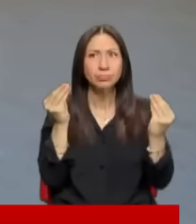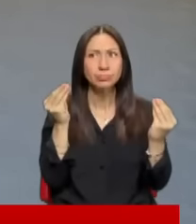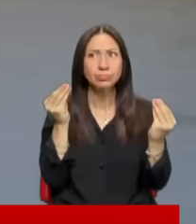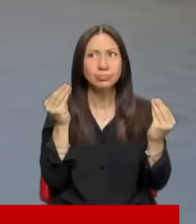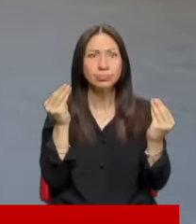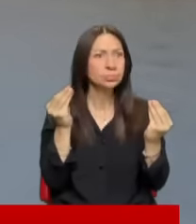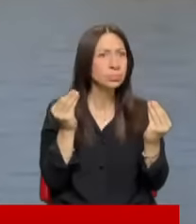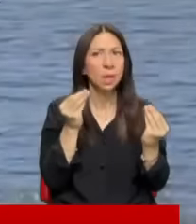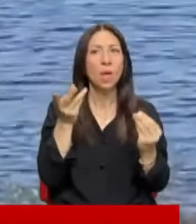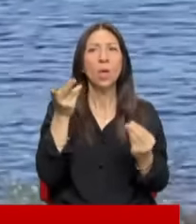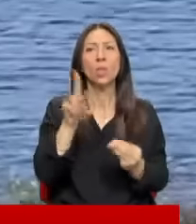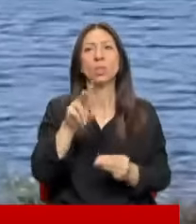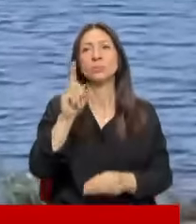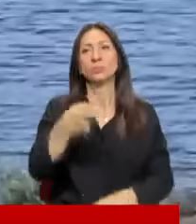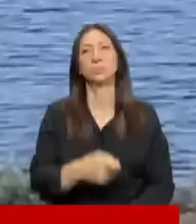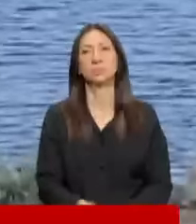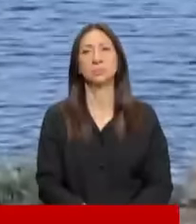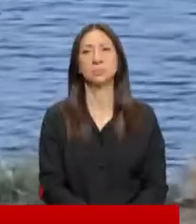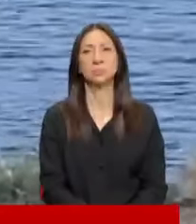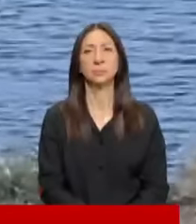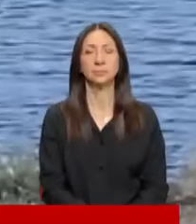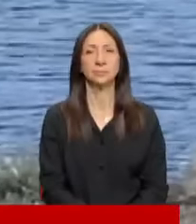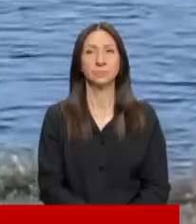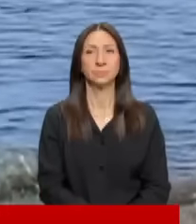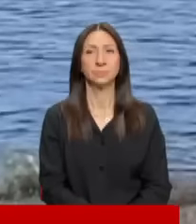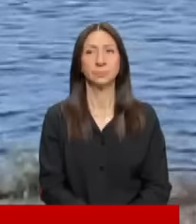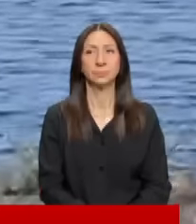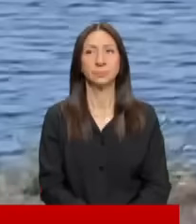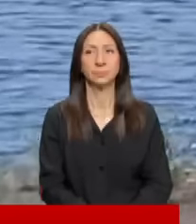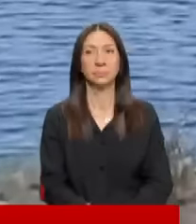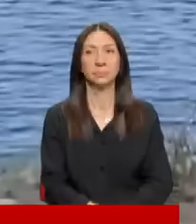kaybolan çocuğun cansız bedenine ulaşıldı.